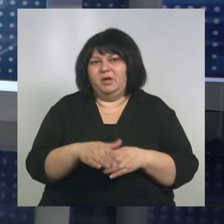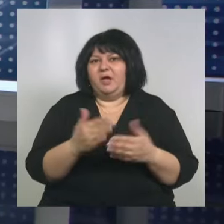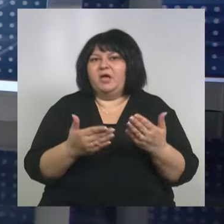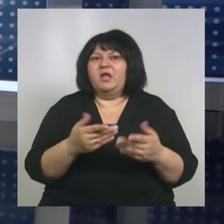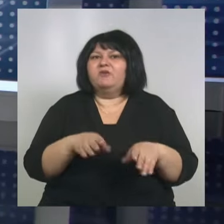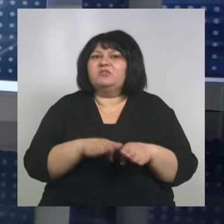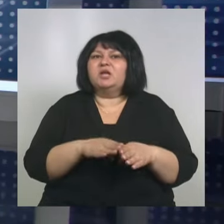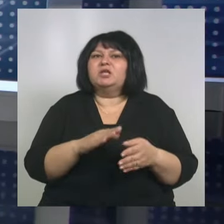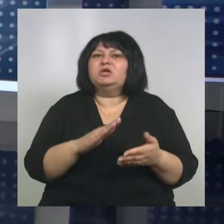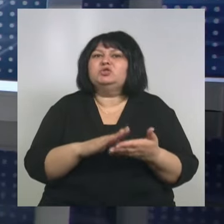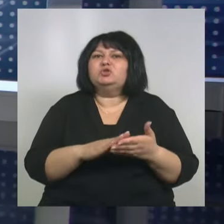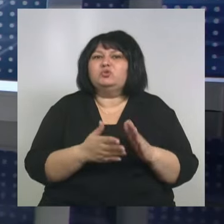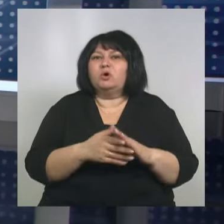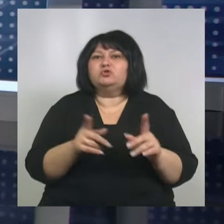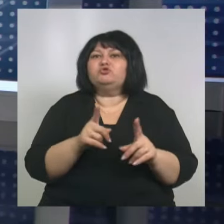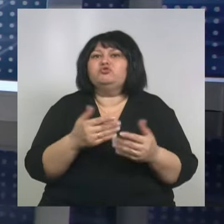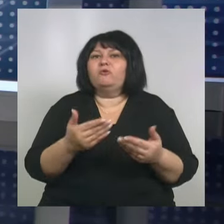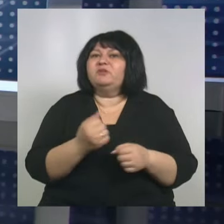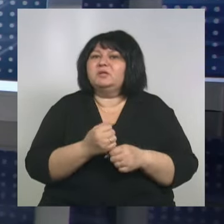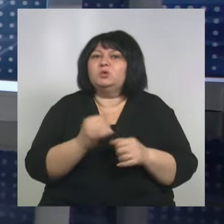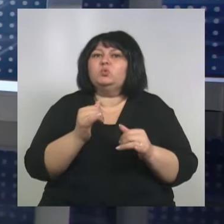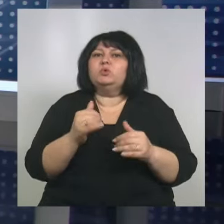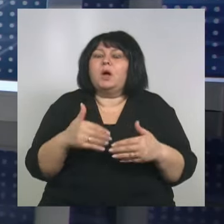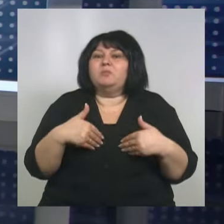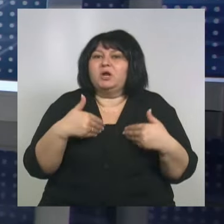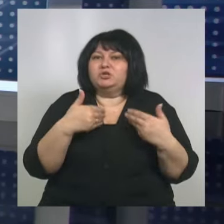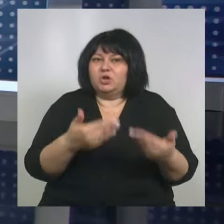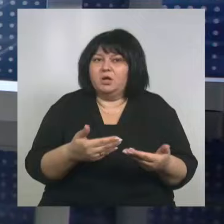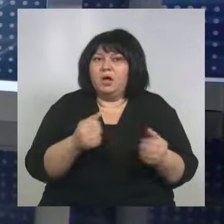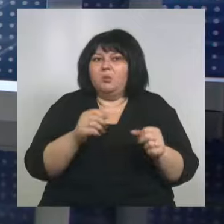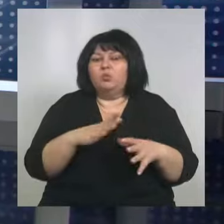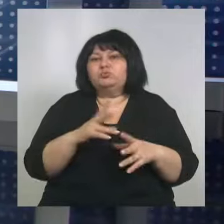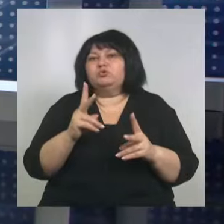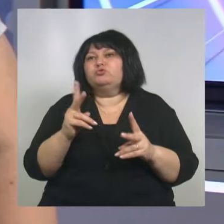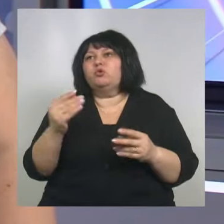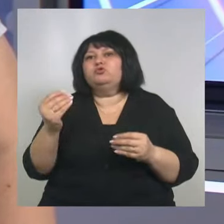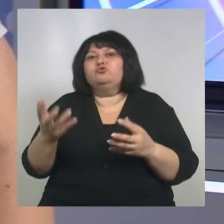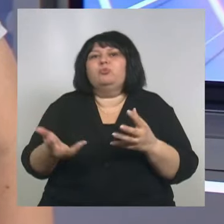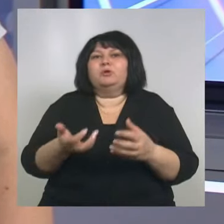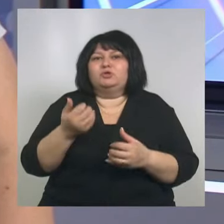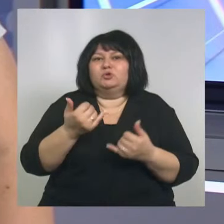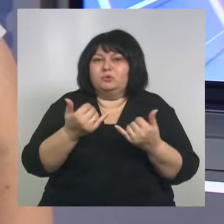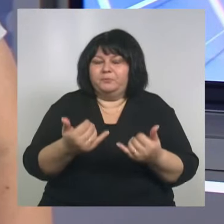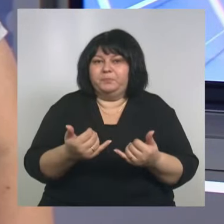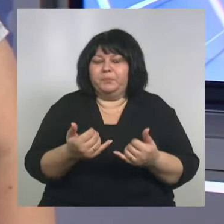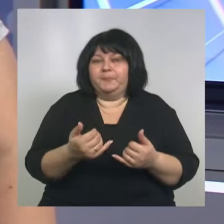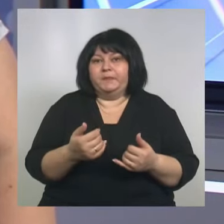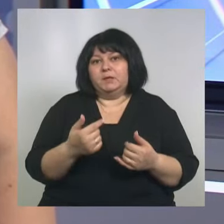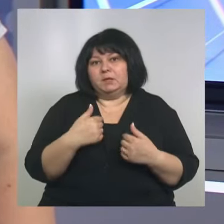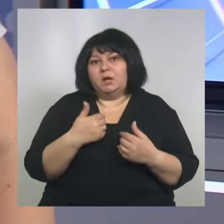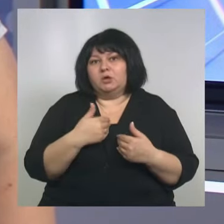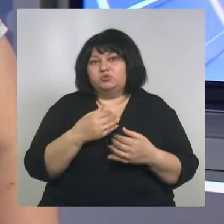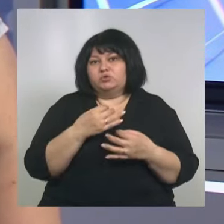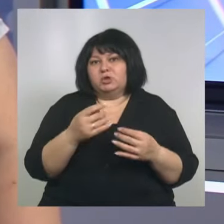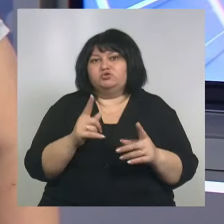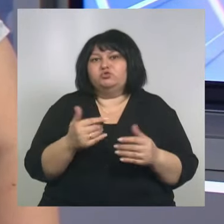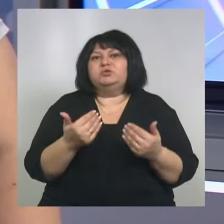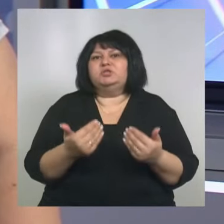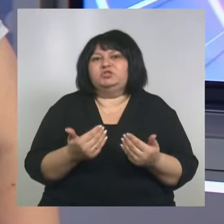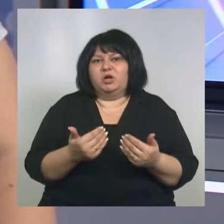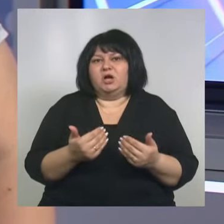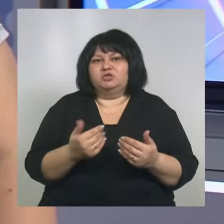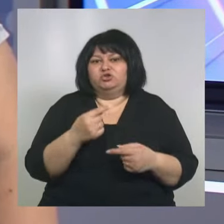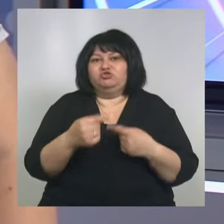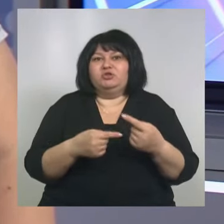таких ситуациях Что делаете куда обращаетесь может быть ещё за какой-то поддержкой Ну на самом деле я могу сказать что сейчас